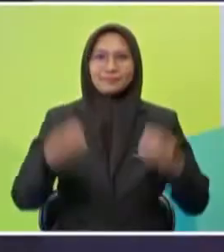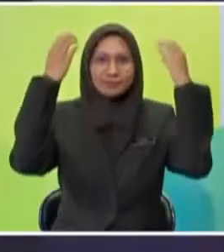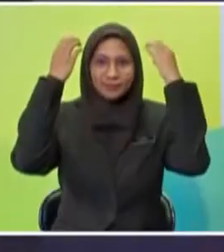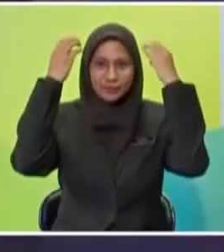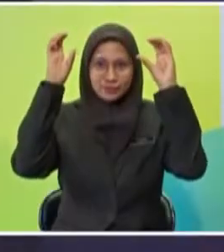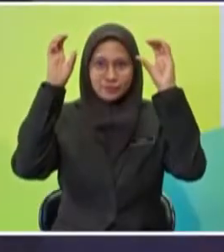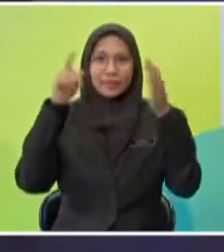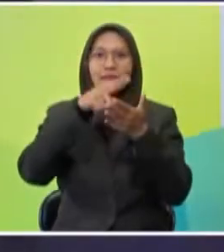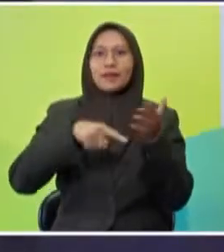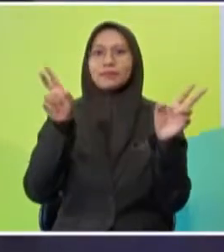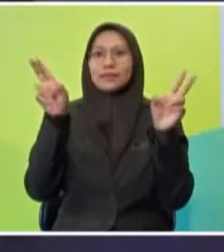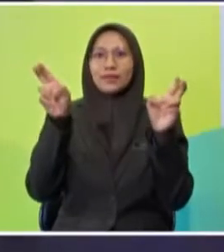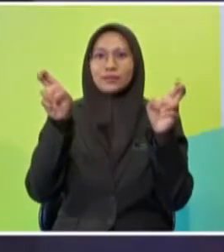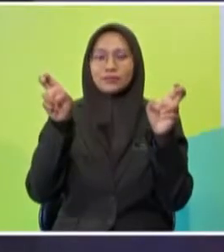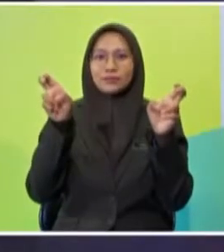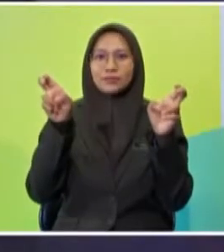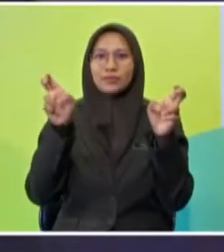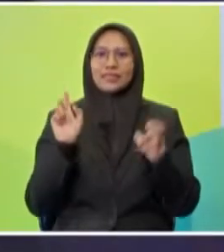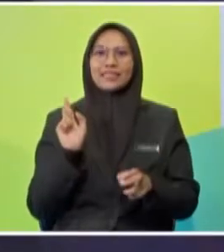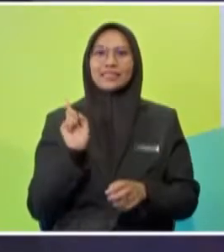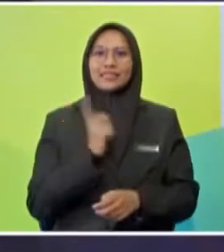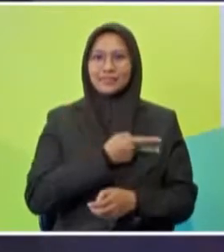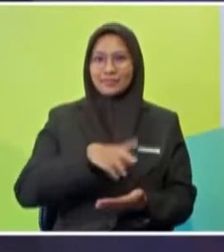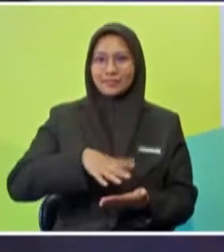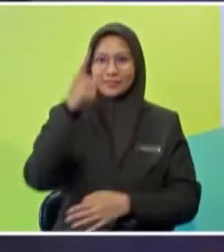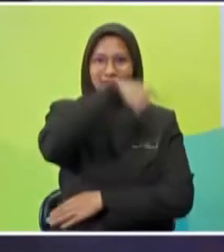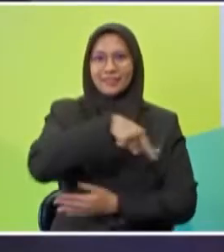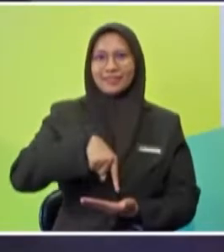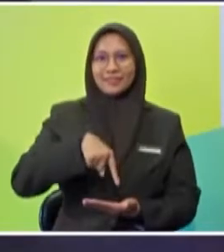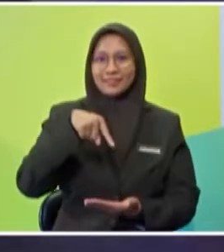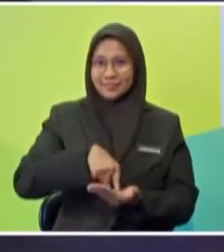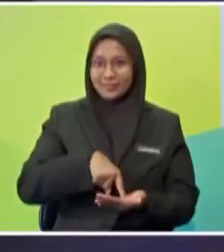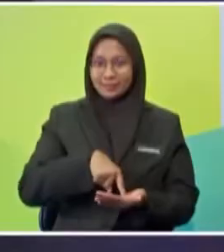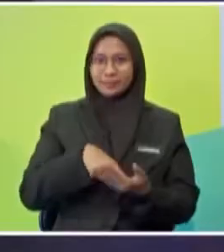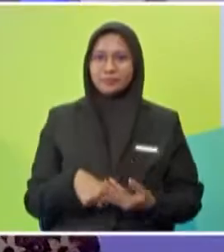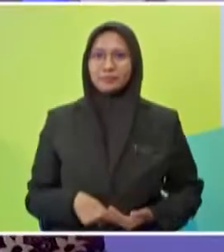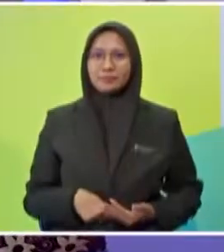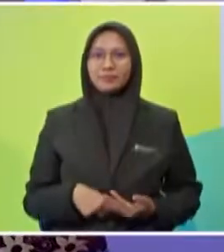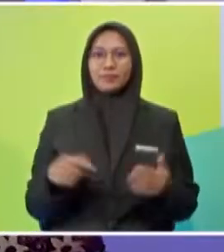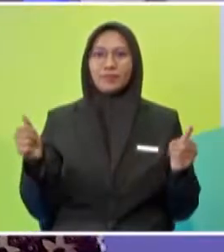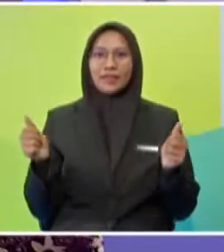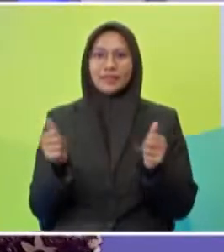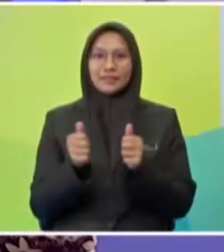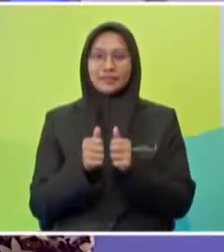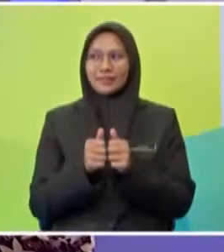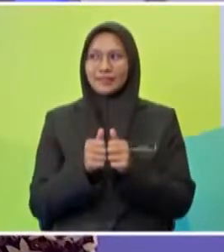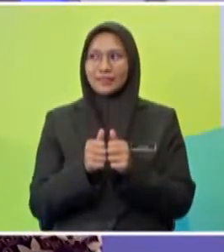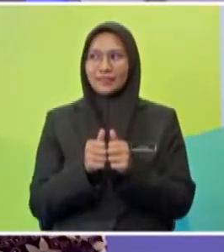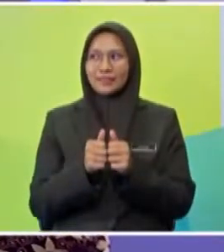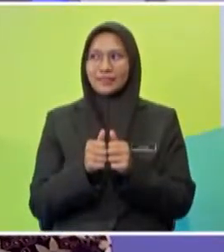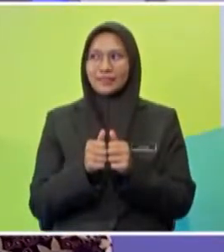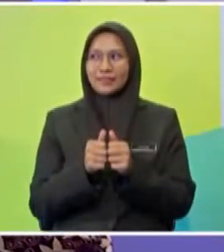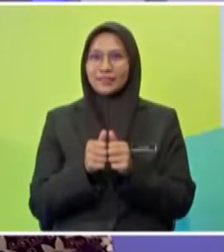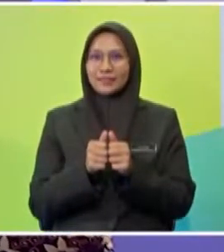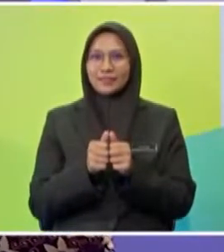Apakah tajuk dan standard pembelajaran kita hari ini? Baik, terima kasih Luqman. Baiklah murid-murid, bersama-sama dengan cikgu pada hari ini, murid-murid